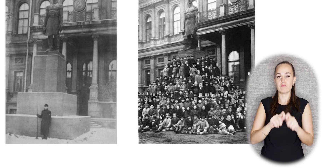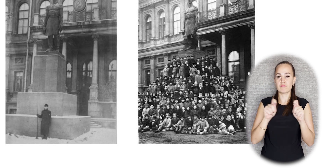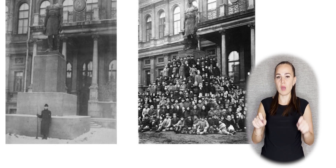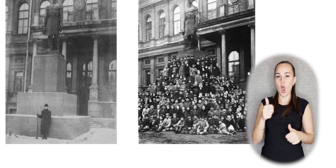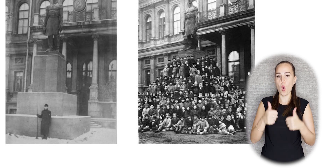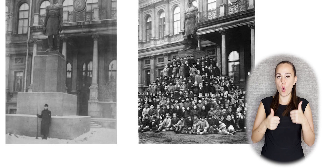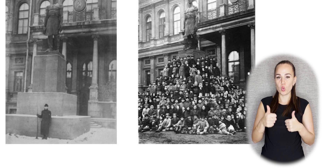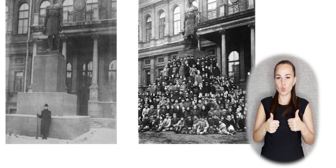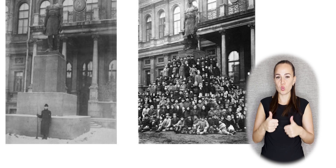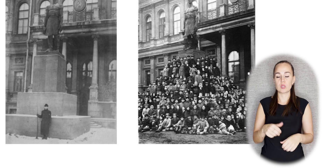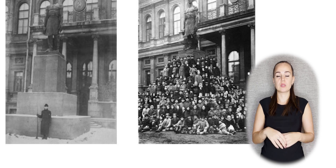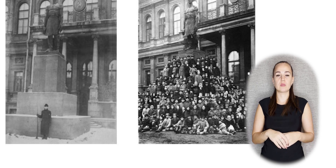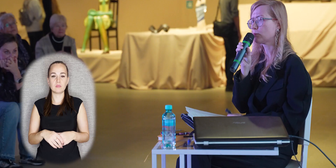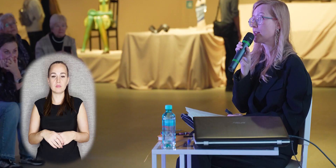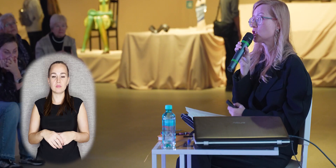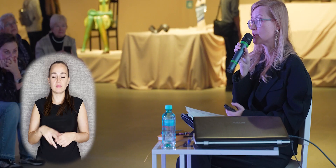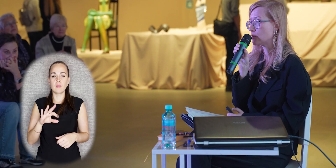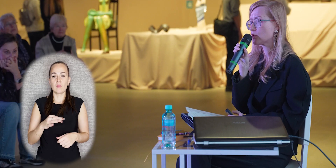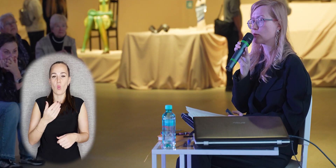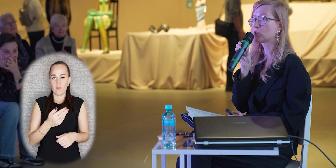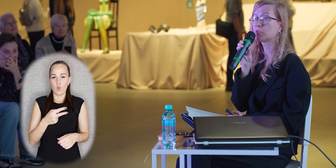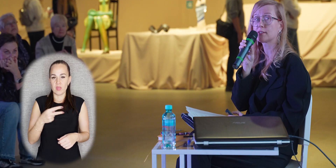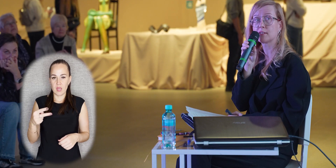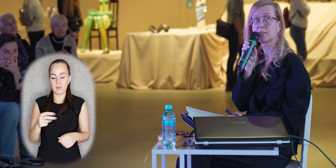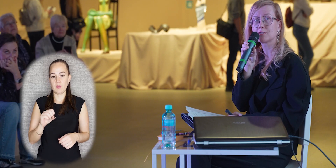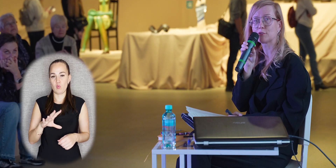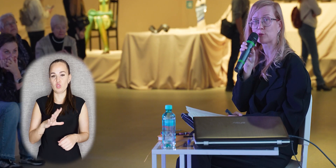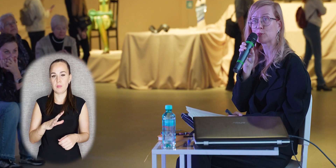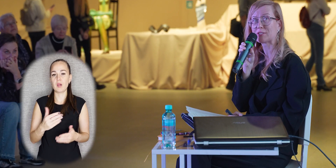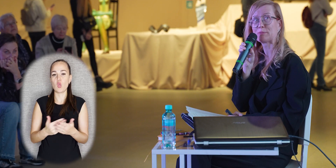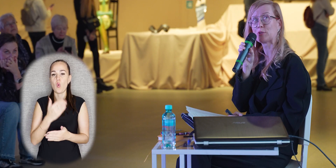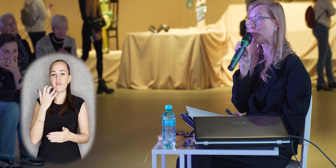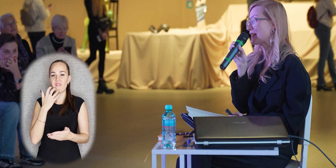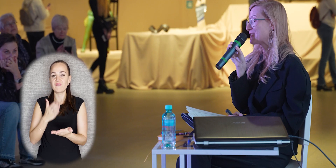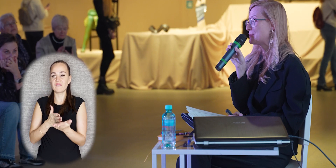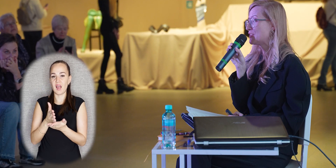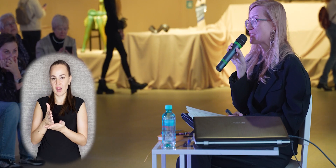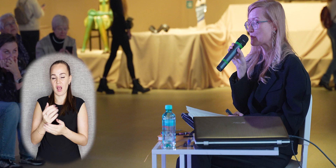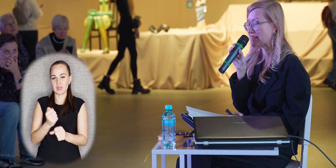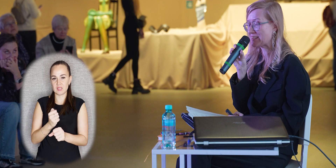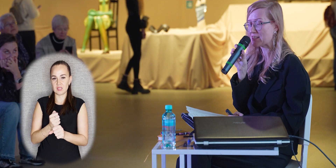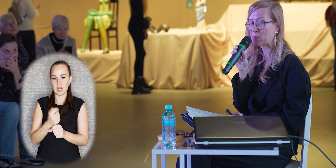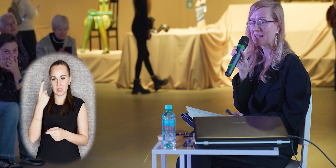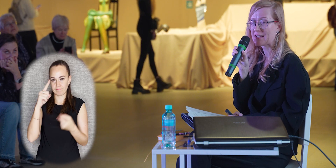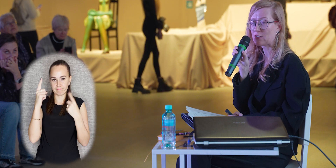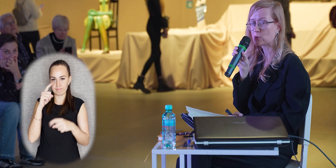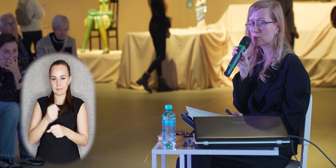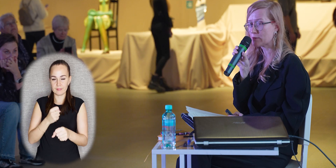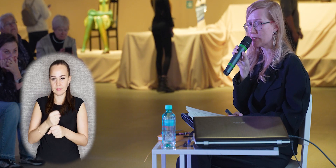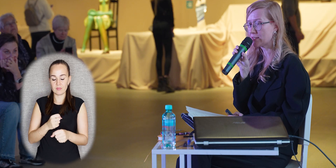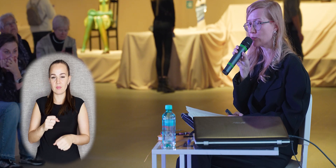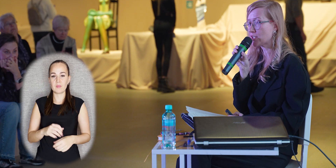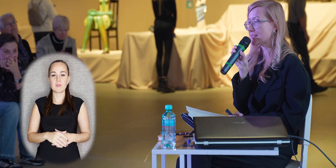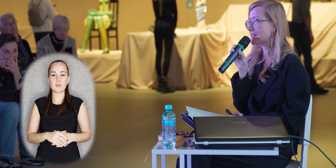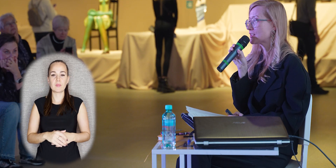был объявлен конкурс по мотивам по этой же теме. То есть можно было создать скульптором новый вариант великого металлиста. В